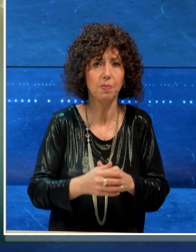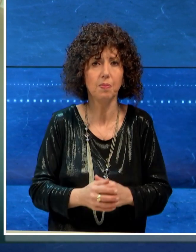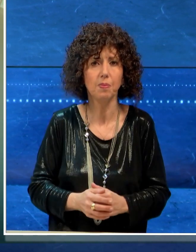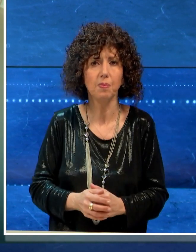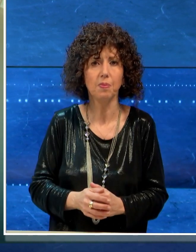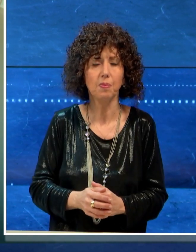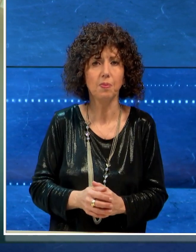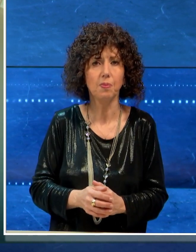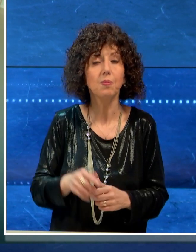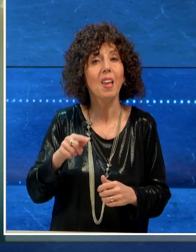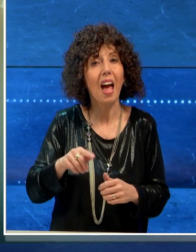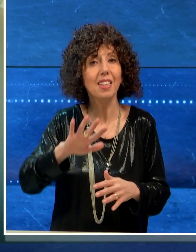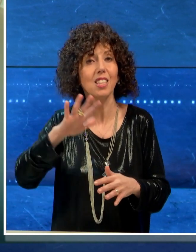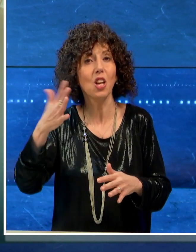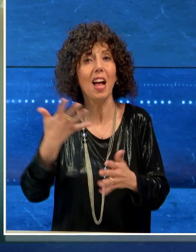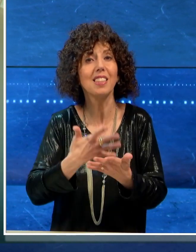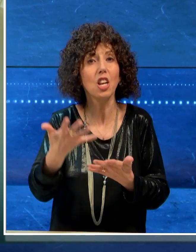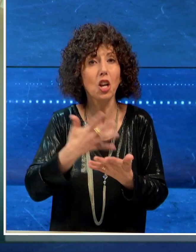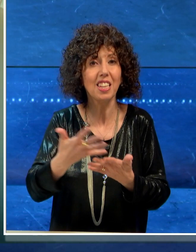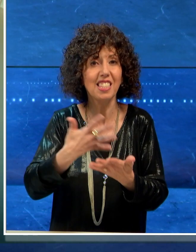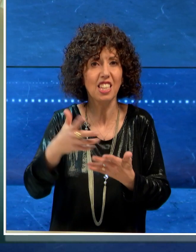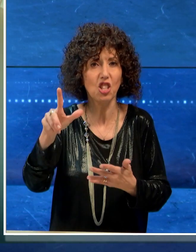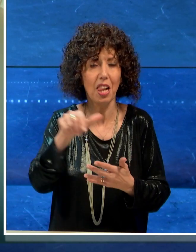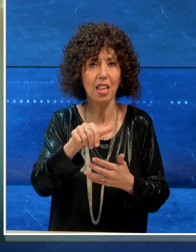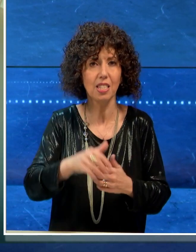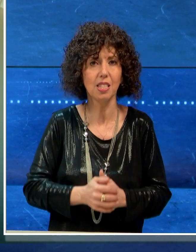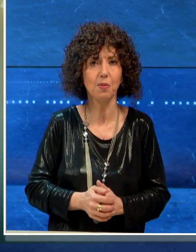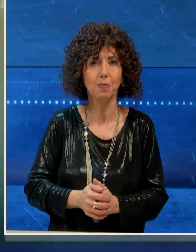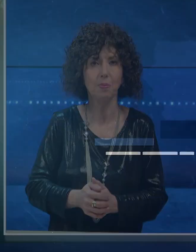Bari e adesso le altre notizie del TG